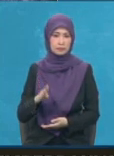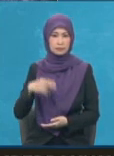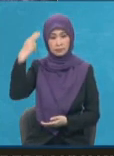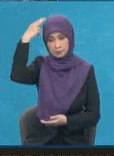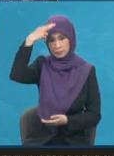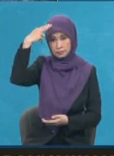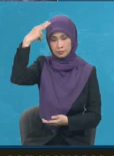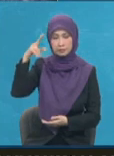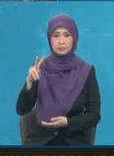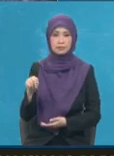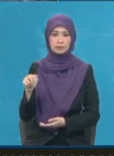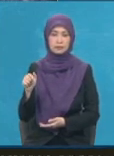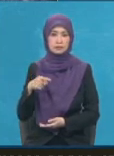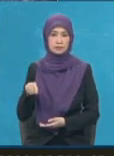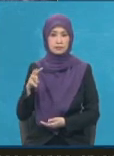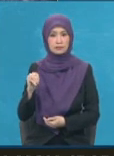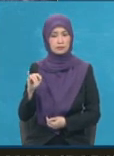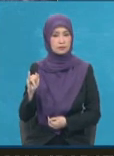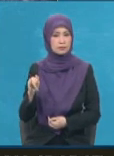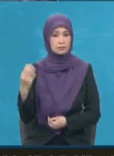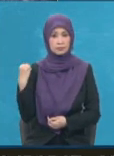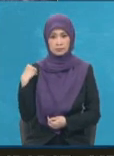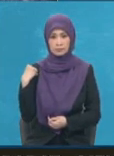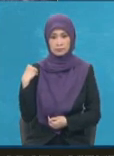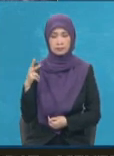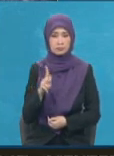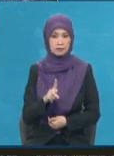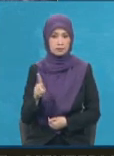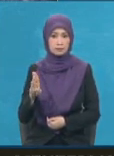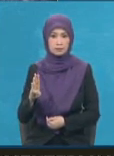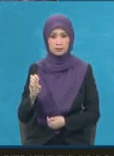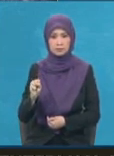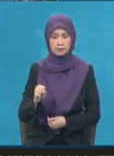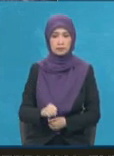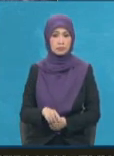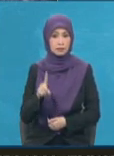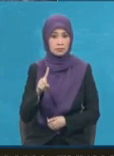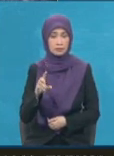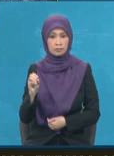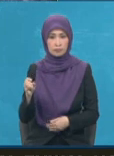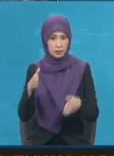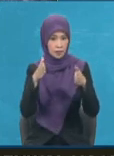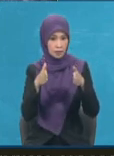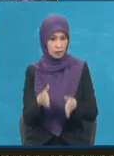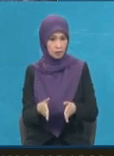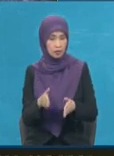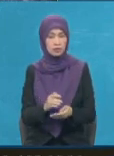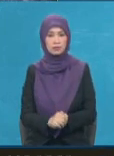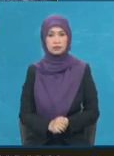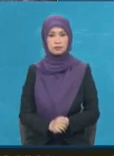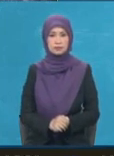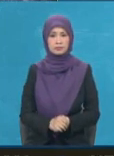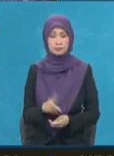Muhammad menteri kebudayaan forum disertai lebih 100 orang terdiri dari pada pegawai-pegawai kanan